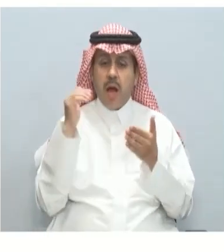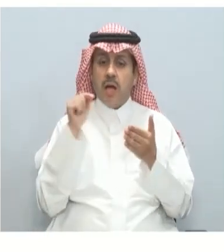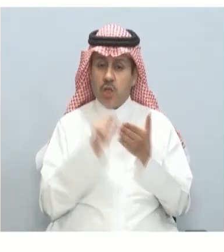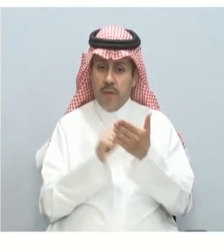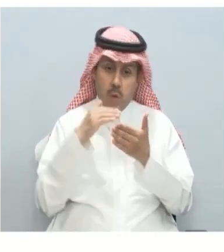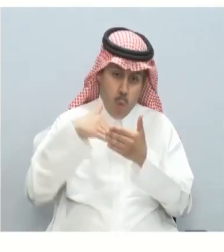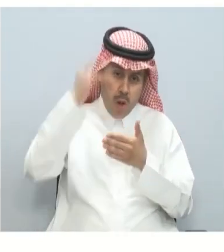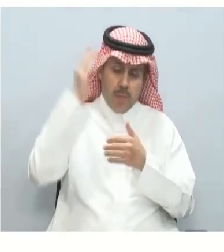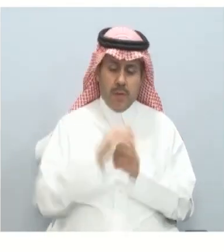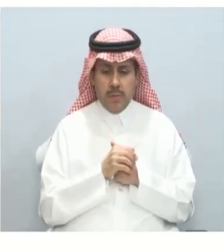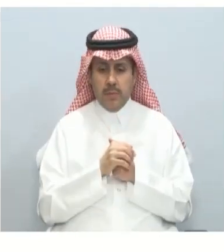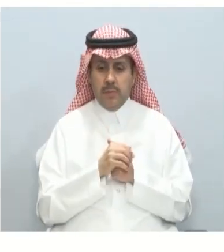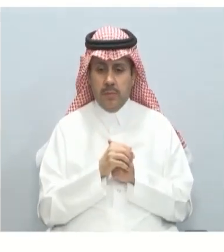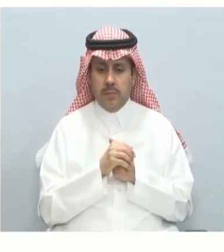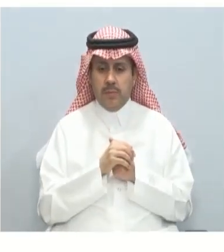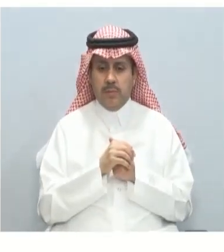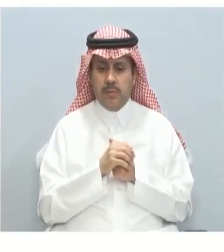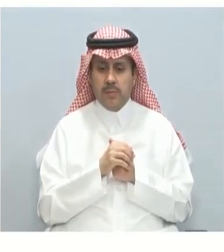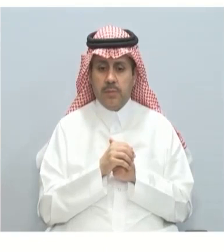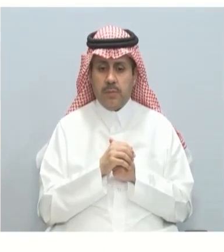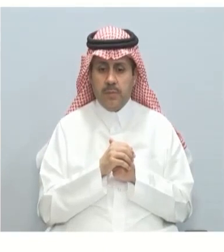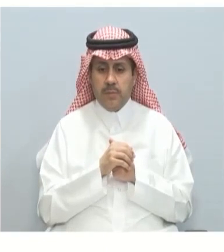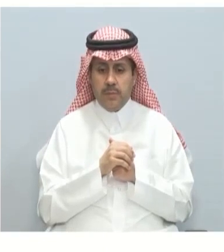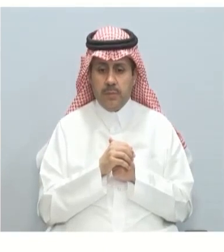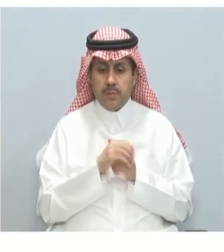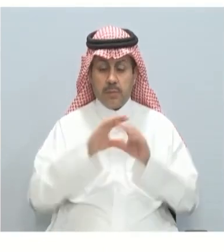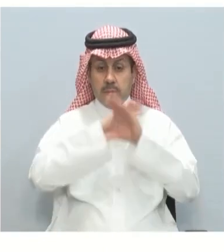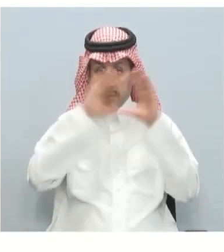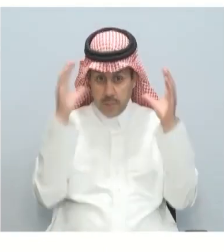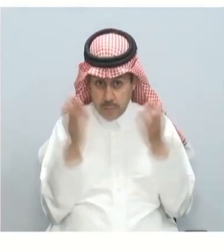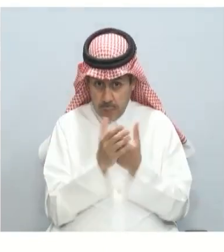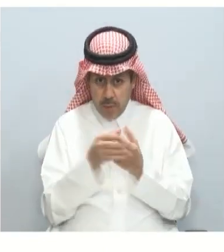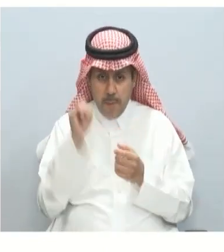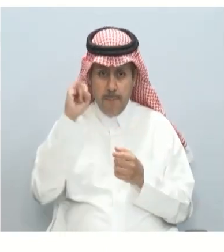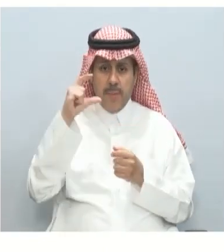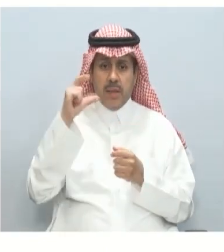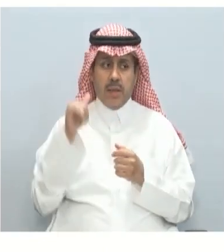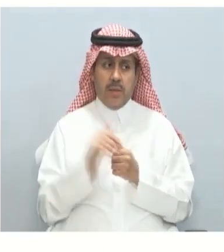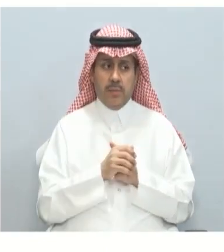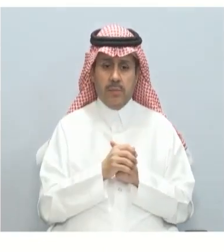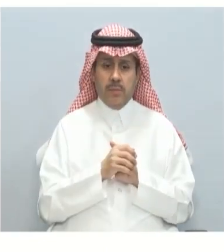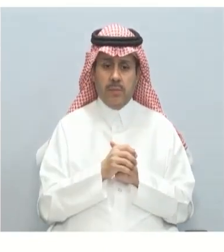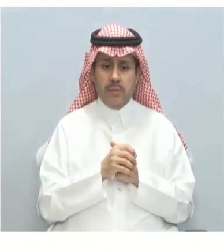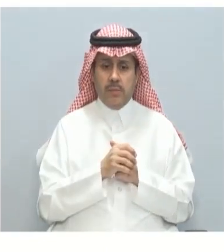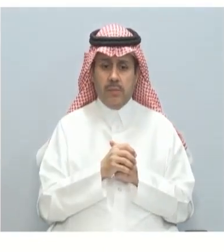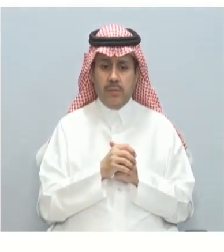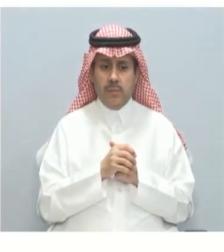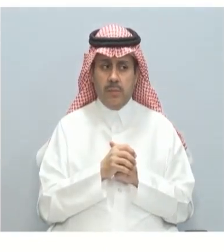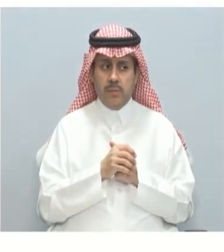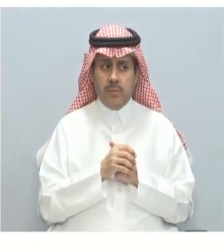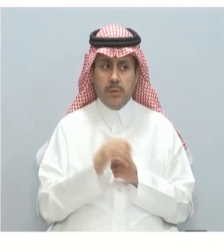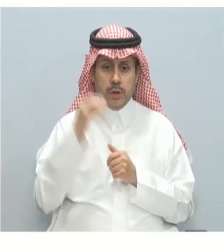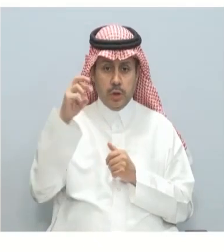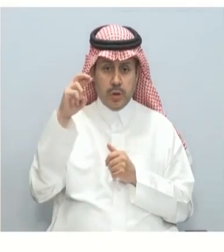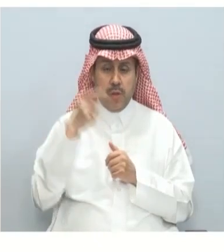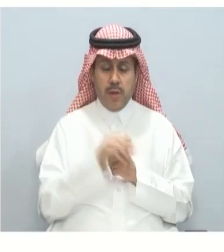صفر وحلينا المتباينه لذلك فهو هذا هو المجال بالنسبه للمدى طبعا اي الجذر